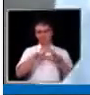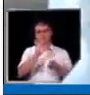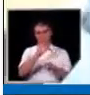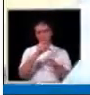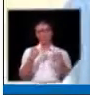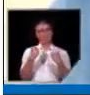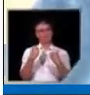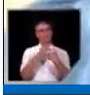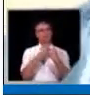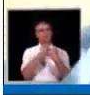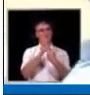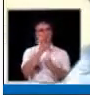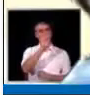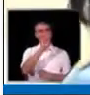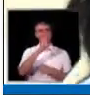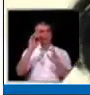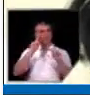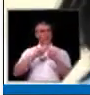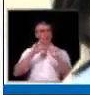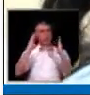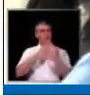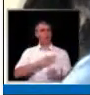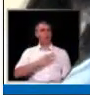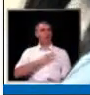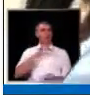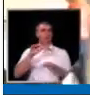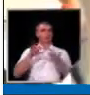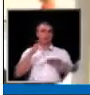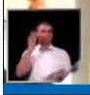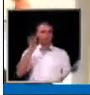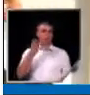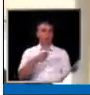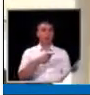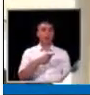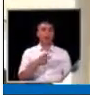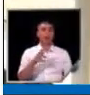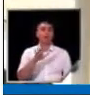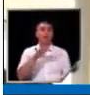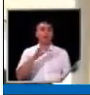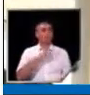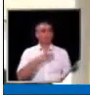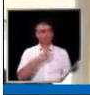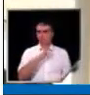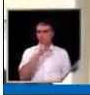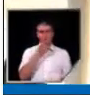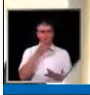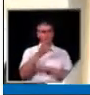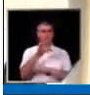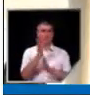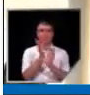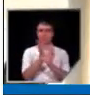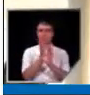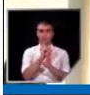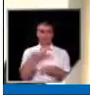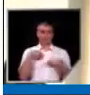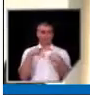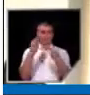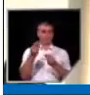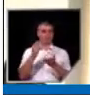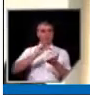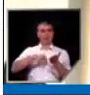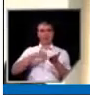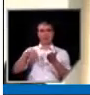אותה במאבקה נגד האטימות הממסדית. את הילדים שלי, לא הכנסתי אותם לפסיכולוג, ולא נתנתי לו